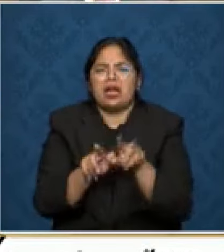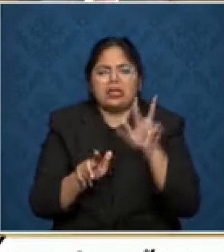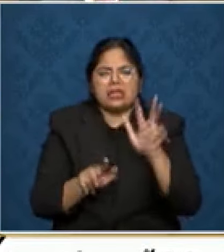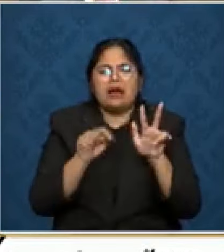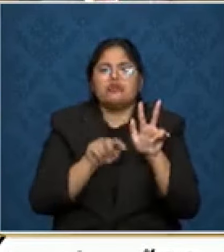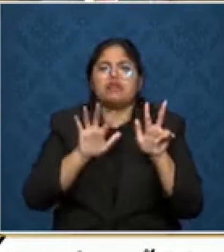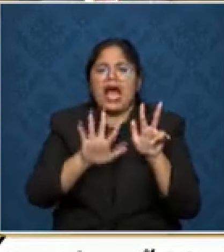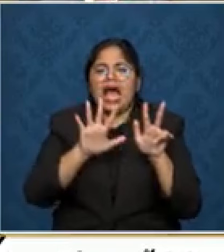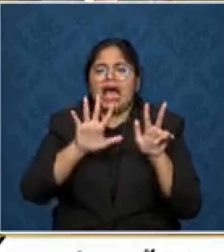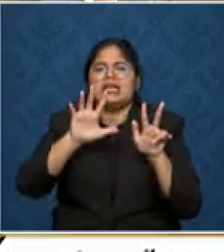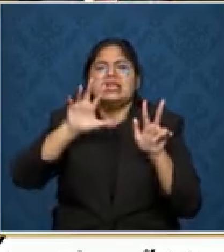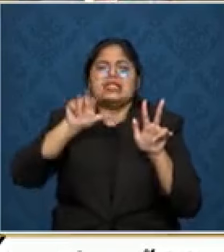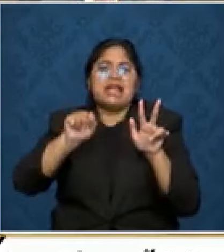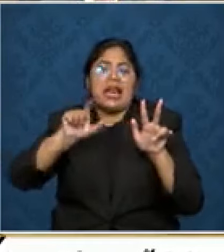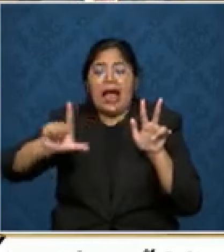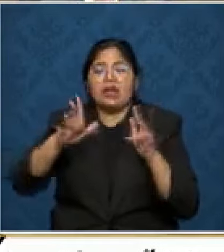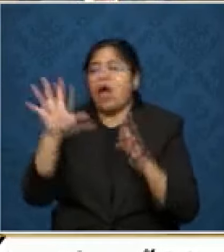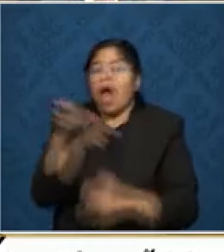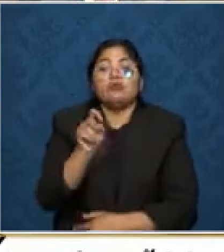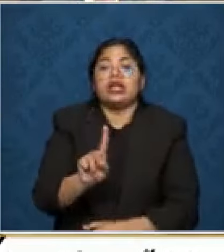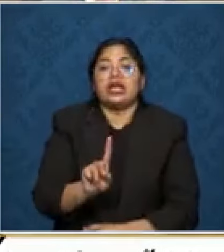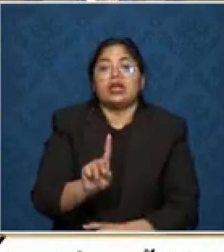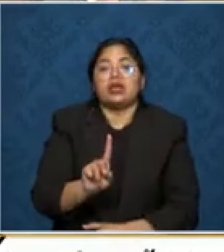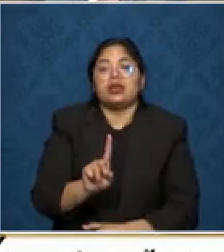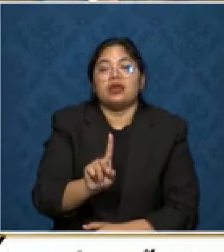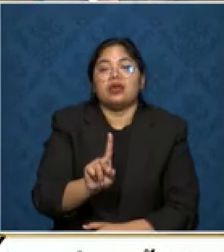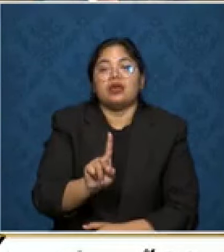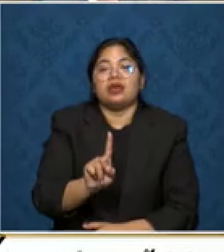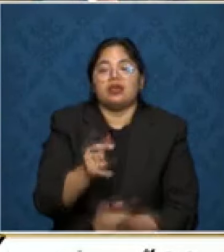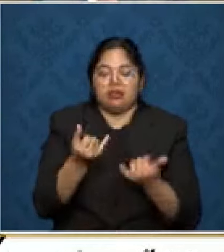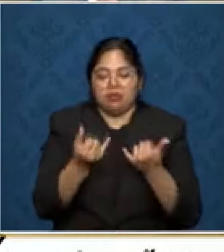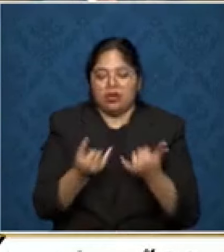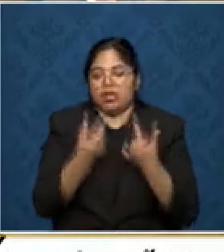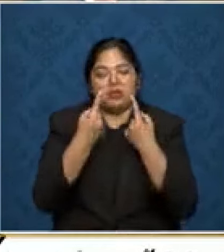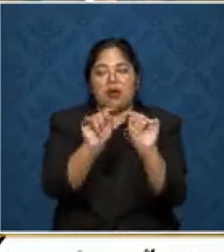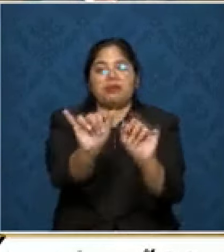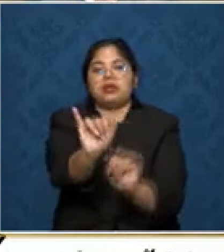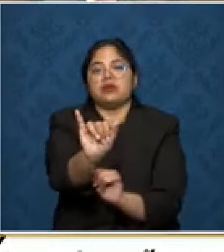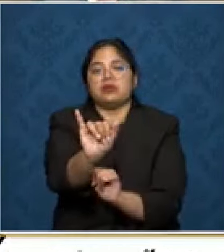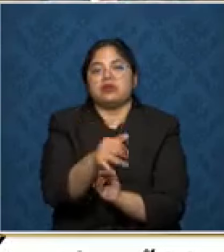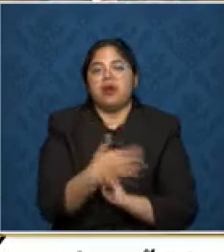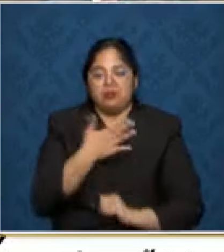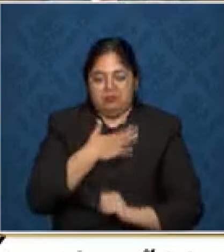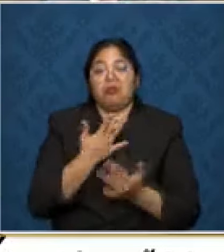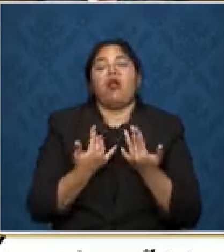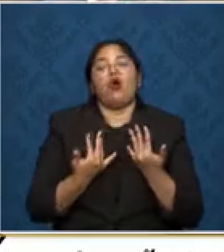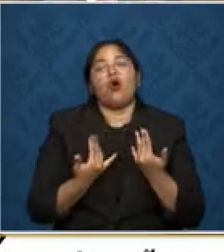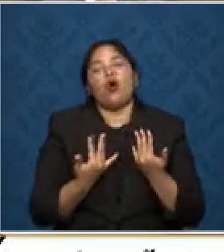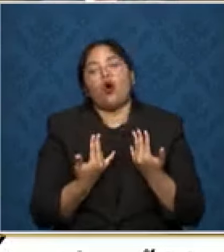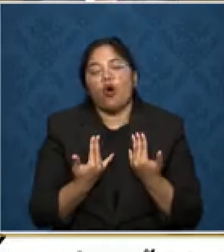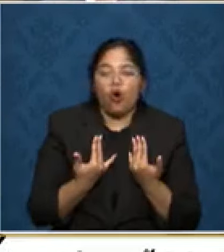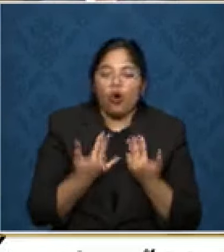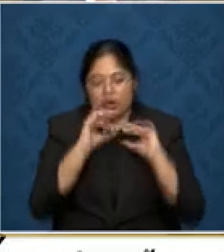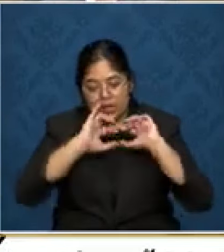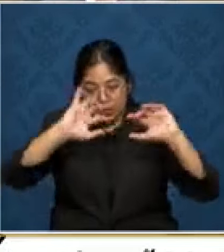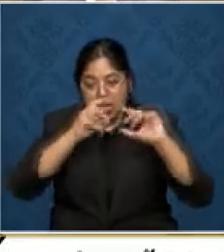แสนล้านล่ะครับจะเอาเงินมาจากไหนจนวันนี้ยังไม่มีคำตอบผมก็จะรอฟังรัฐบาลวัน